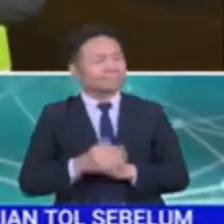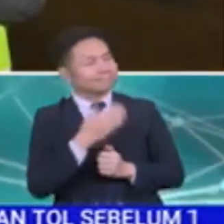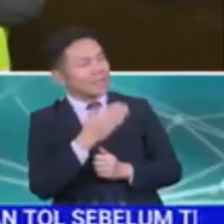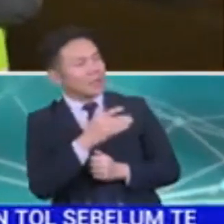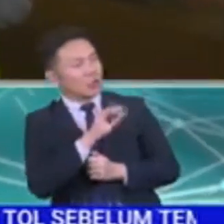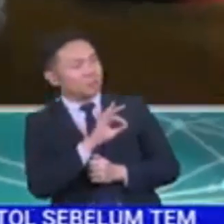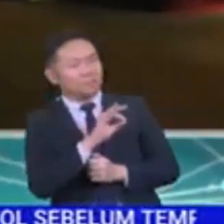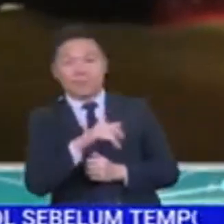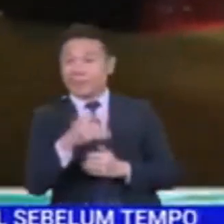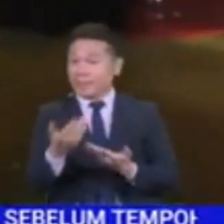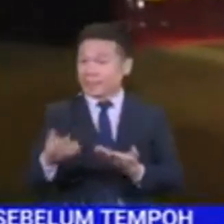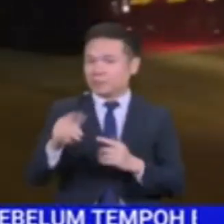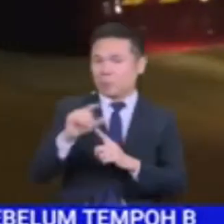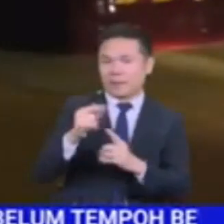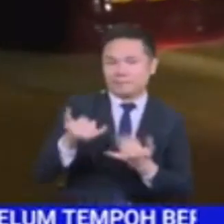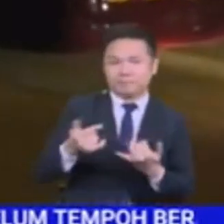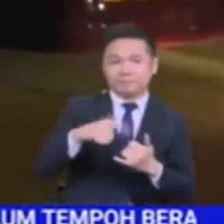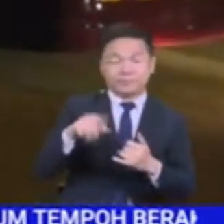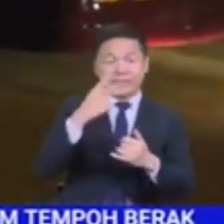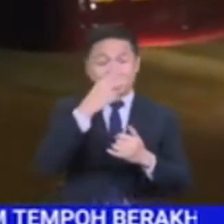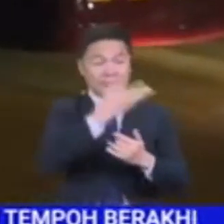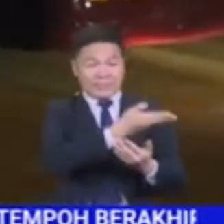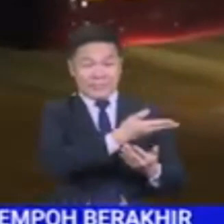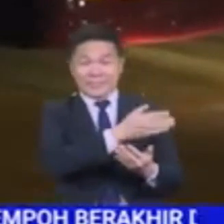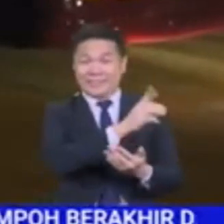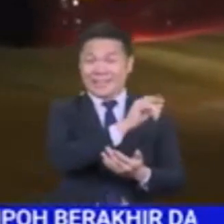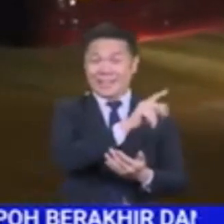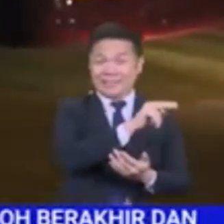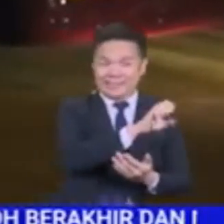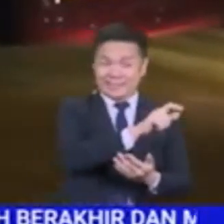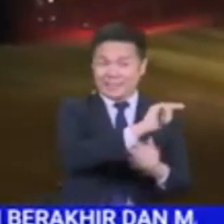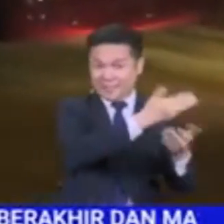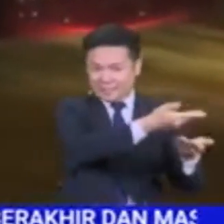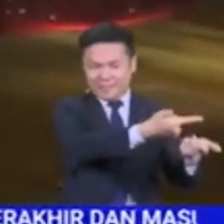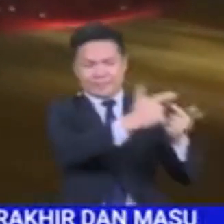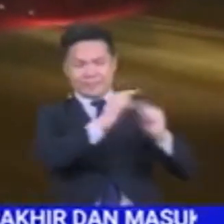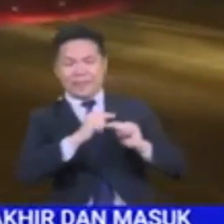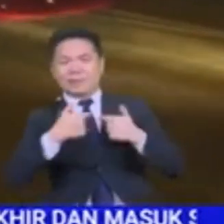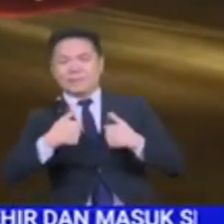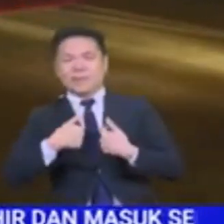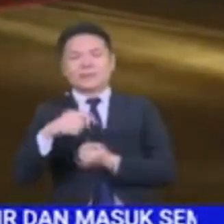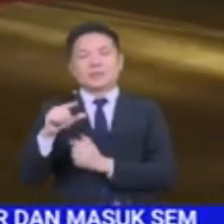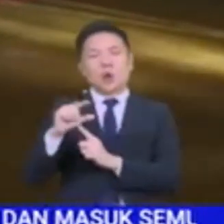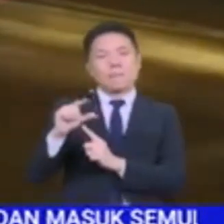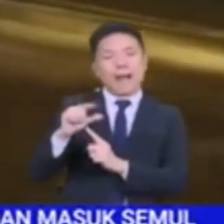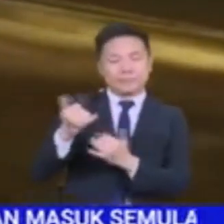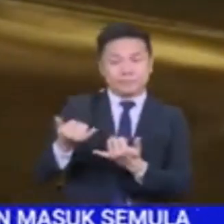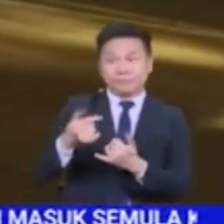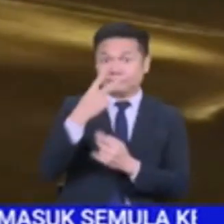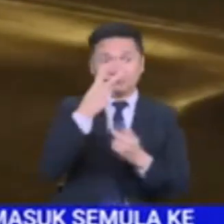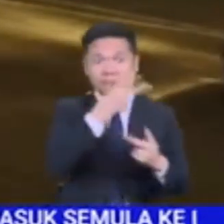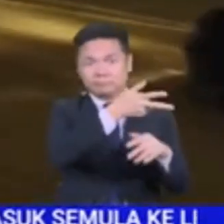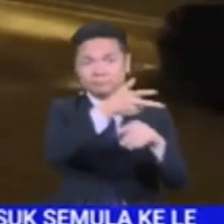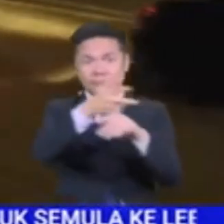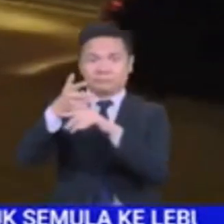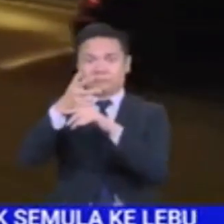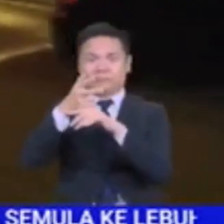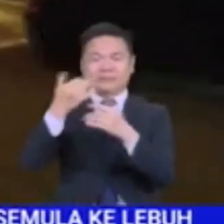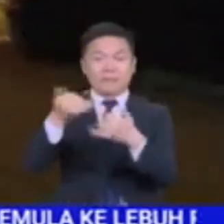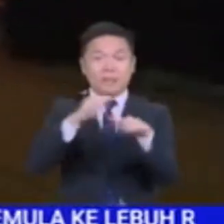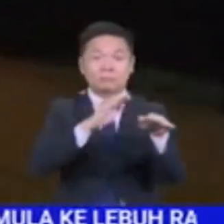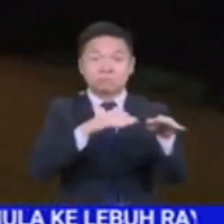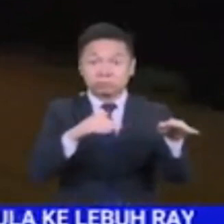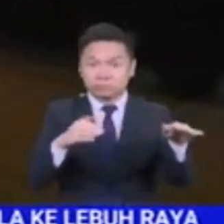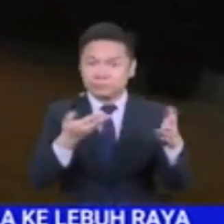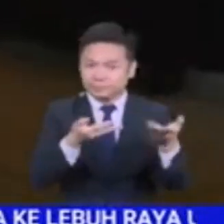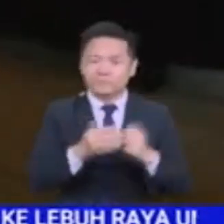Baik saudara, jika Dian berada di Pesada Plus, saya kini berada di Plaza Tol Gombak bagi membawakan perkembangan semasa aliran trafik